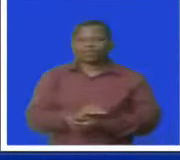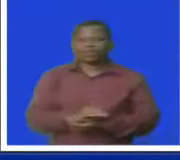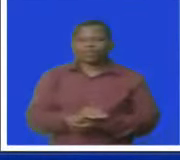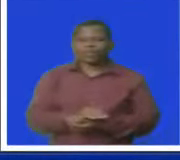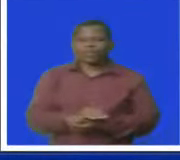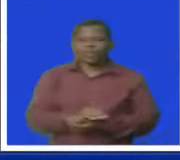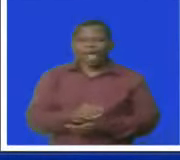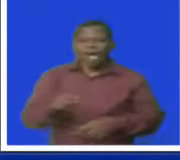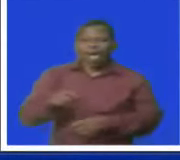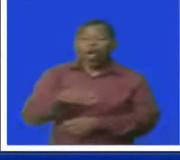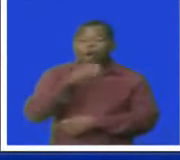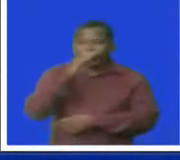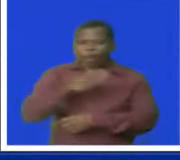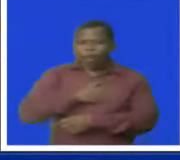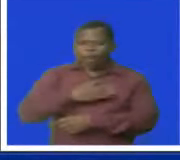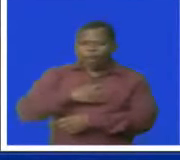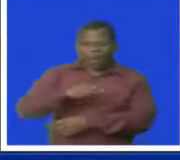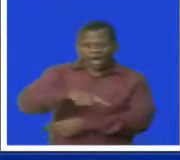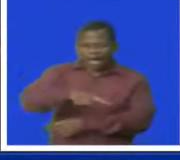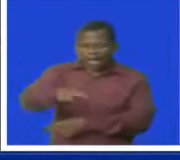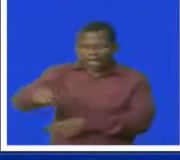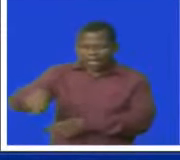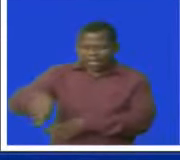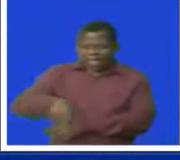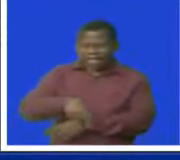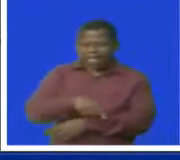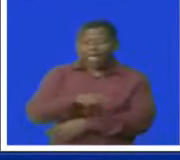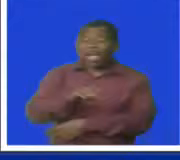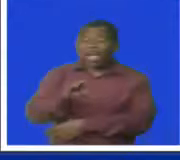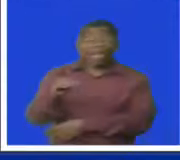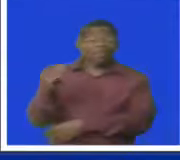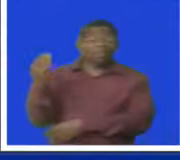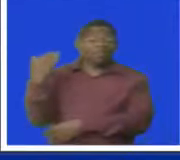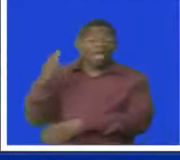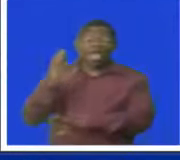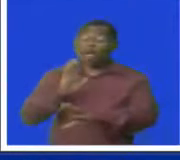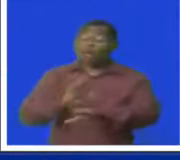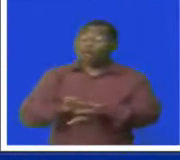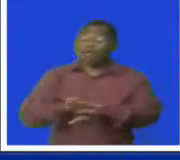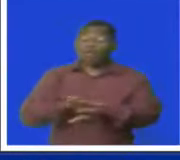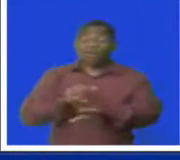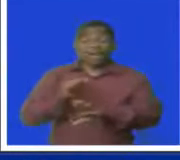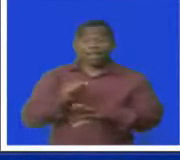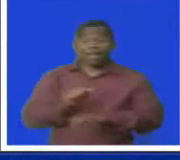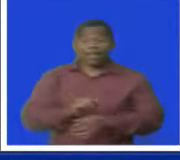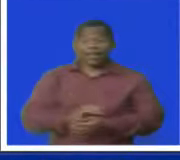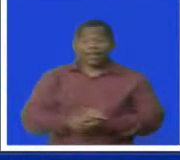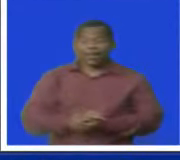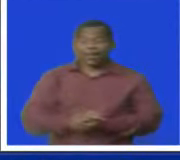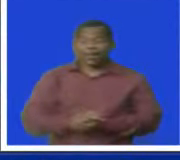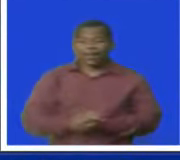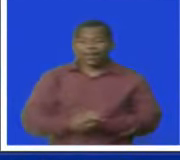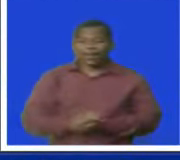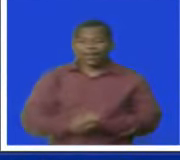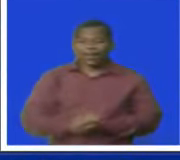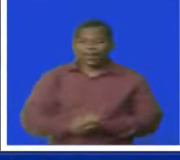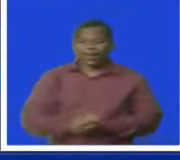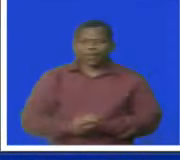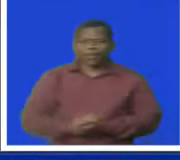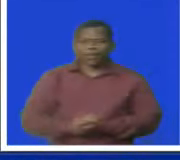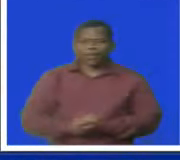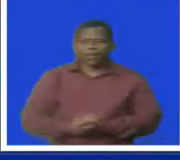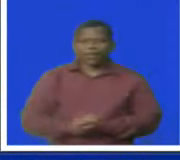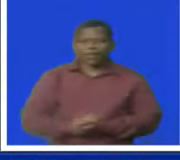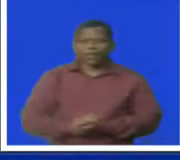konke. Sekude nje manje siphila ngemanti etiguluma la. Etindzabeni ngengiyani msibi tithombe tichamuka